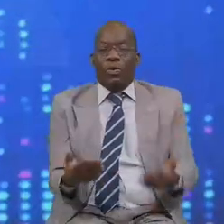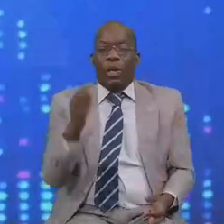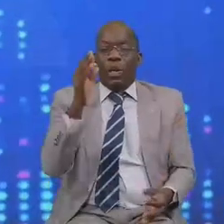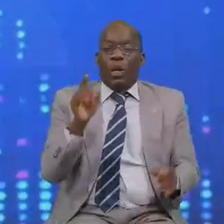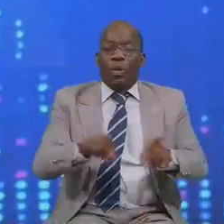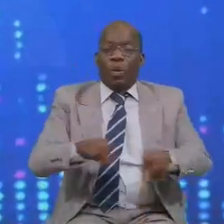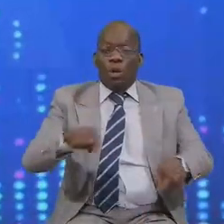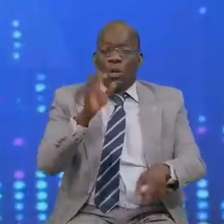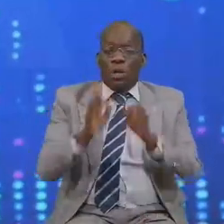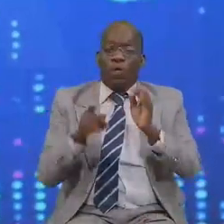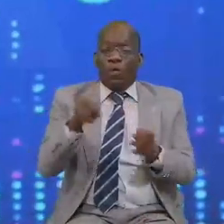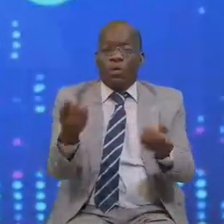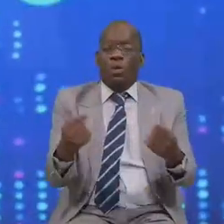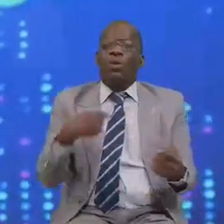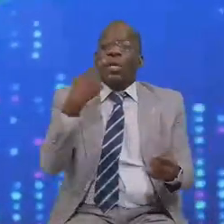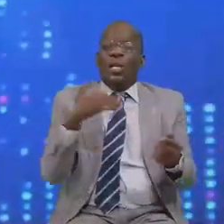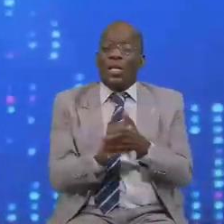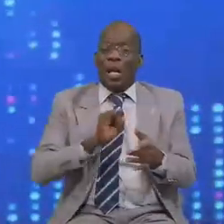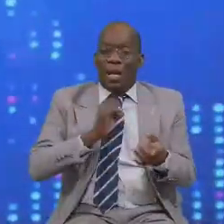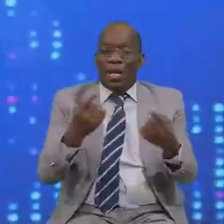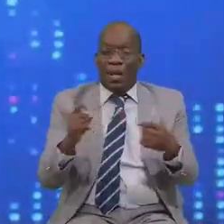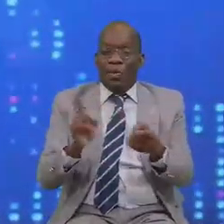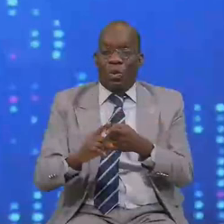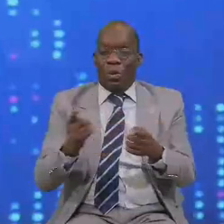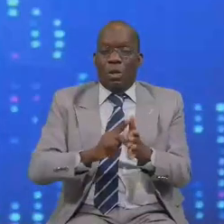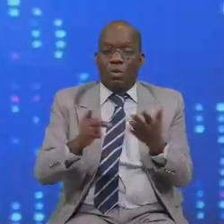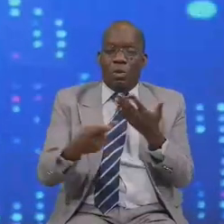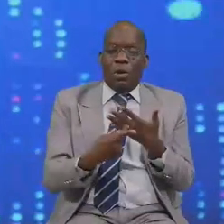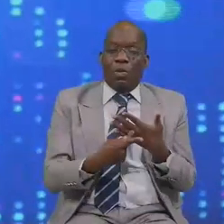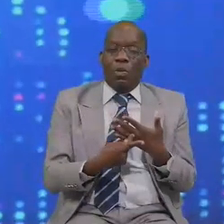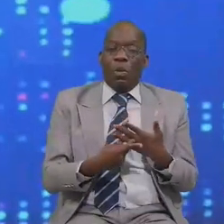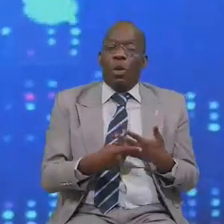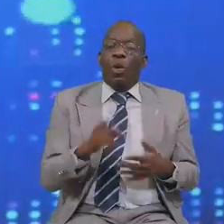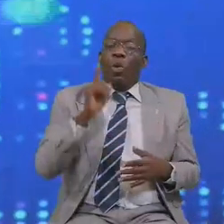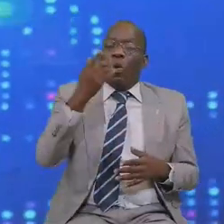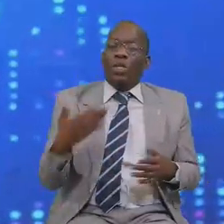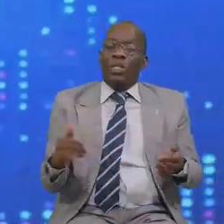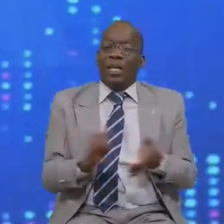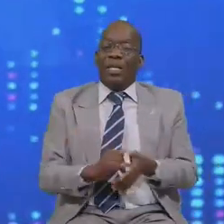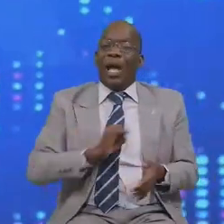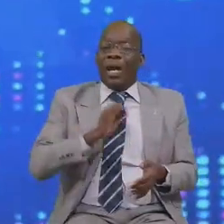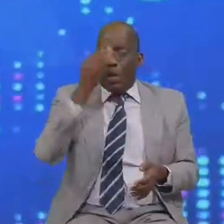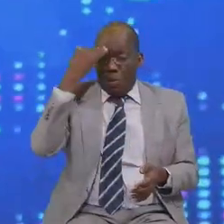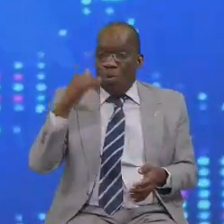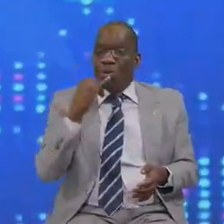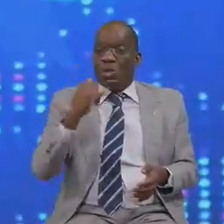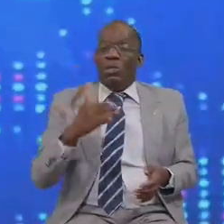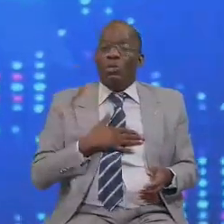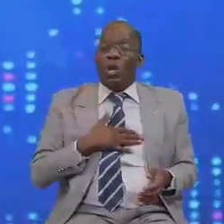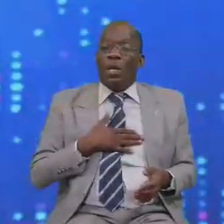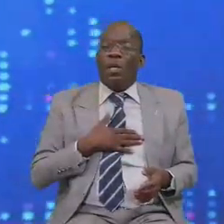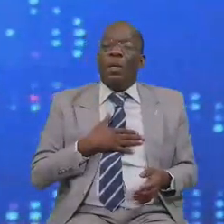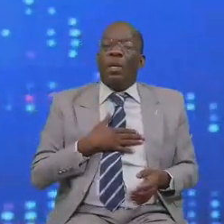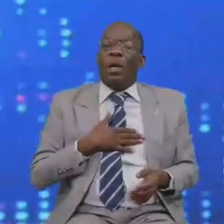suis venu à la conférence, il y a une chose que je sais, qui est mon problème majeur, ma langue,